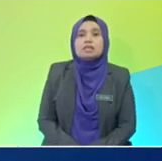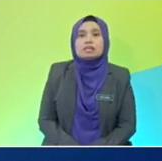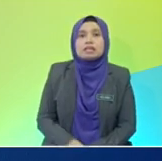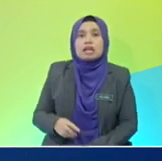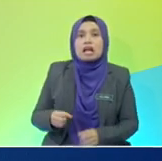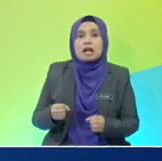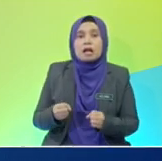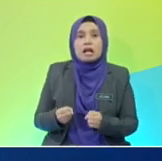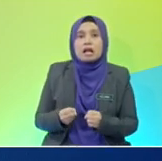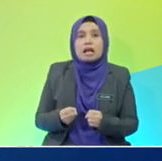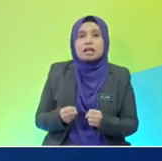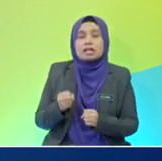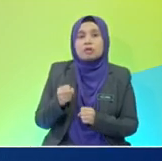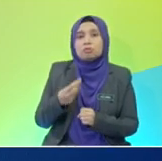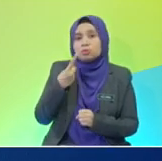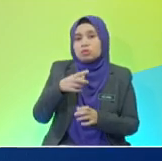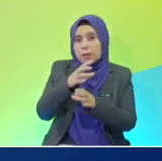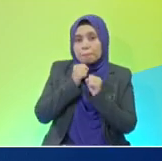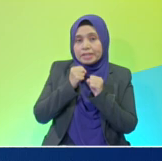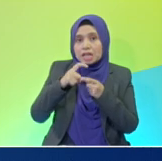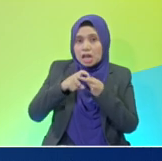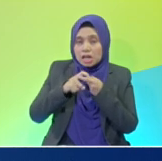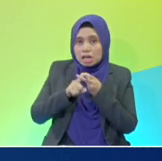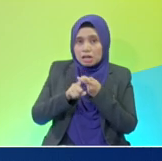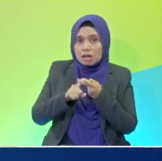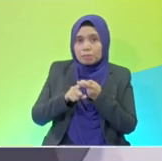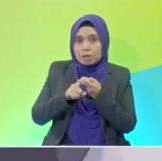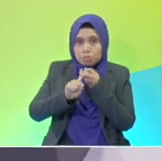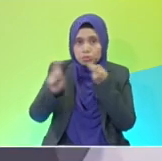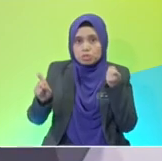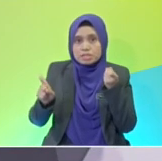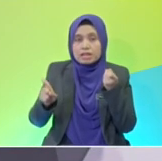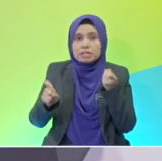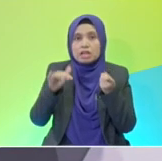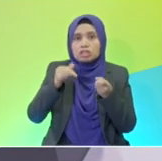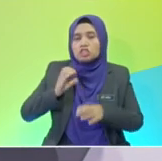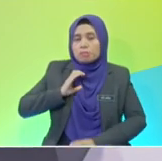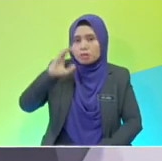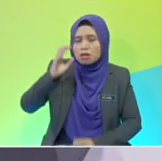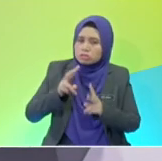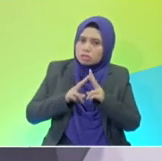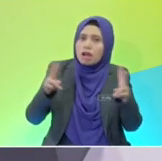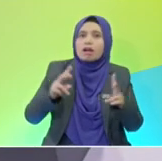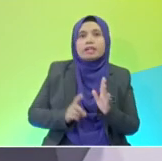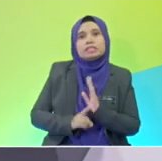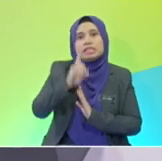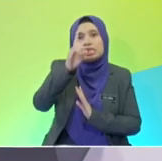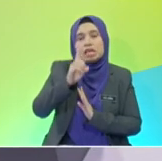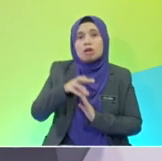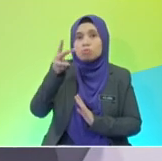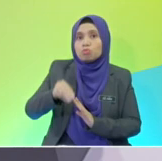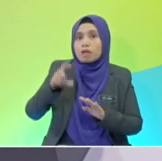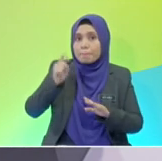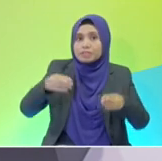kalian untuk murid mendapat keputusan yang cemerlang sangat tinggi pada saya murid belum fokus